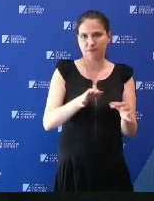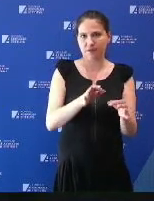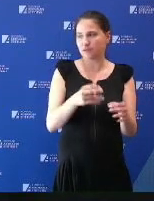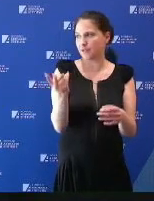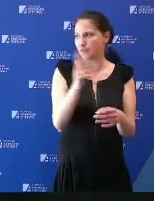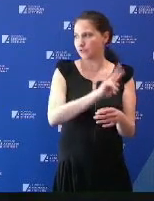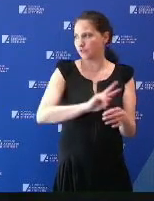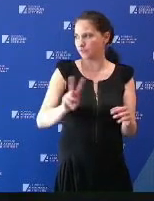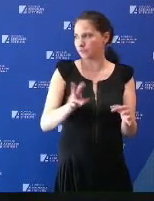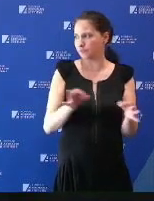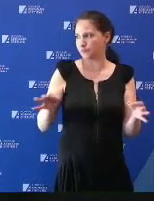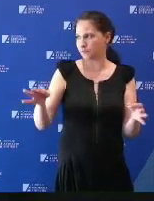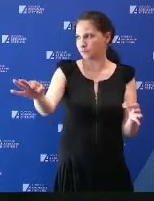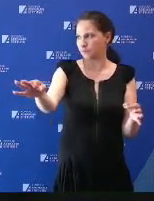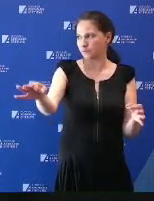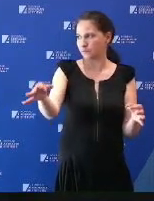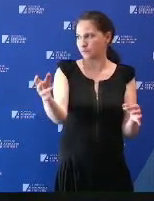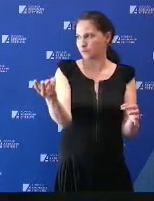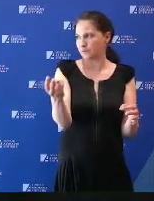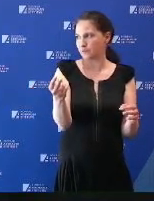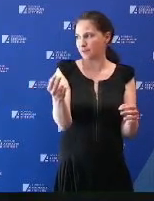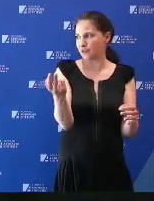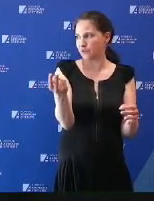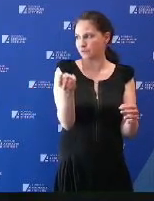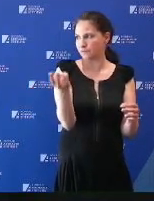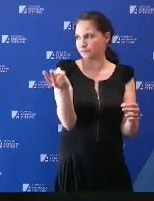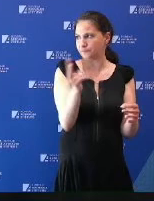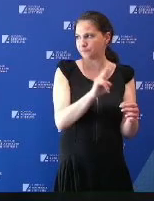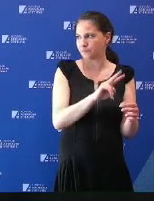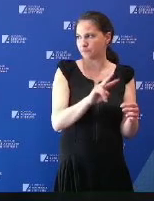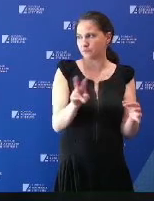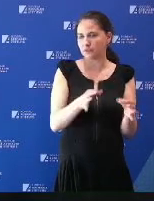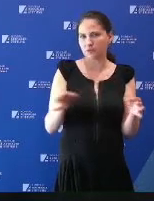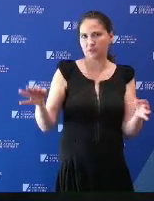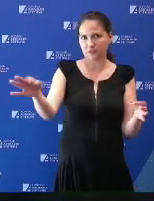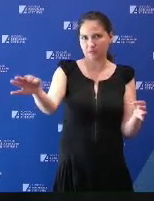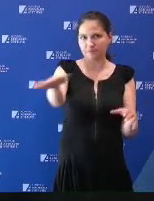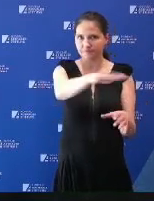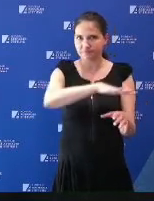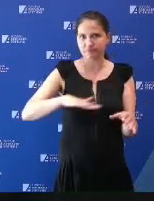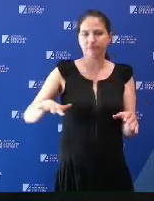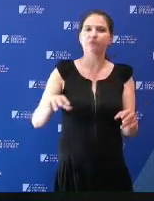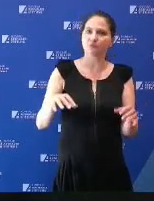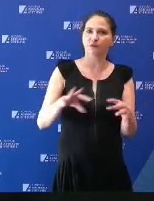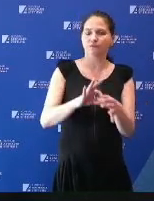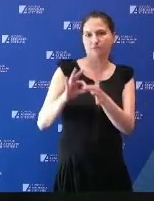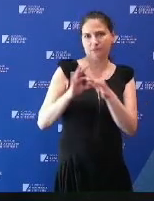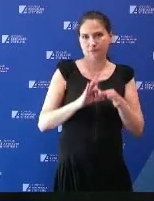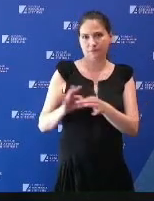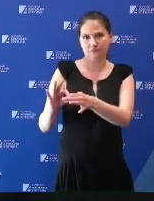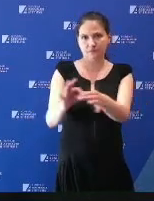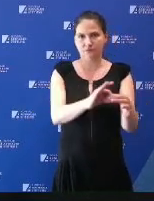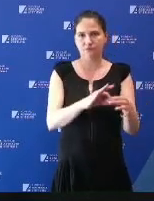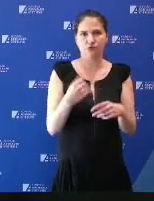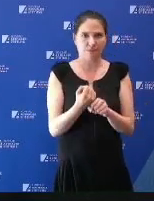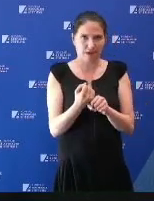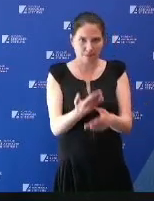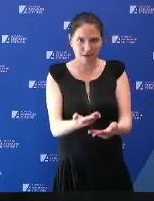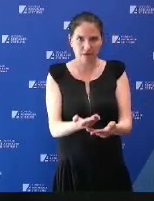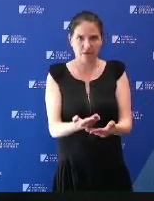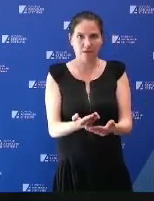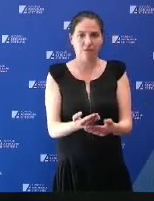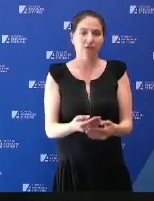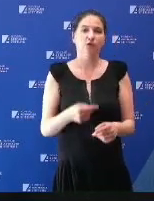hier gemeinsam an verschiedensten Themen auch tatsächlich arbeiten. Und da geht es für uns ganz wesentlich